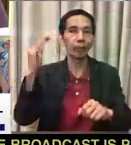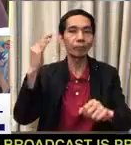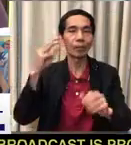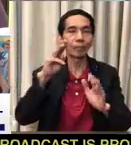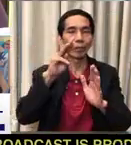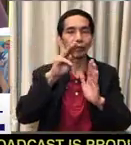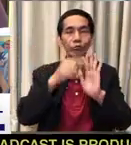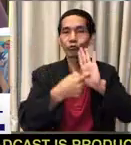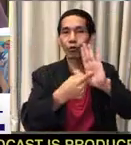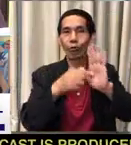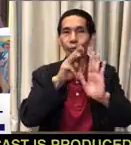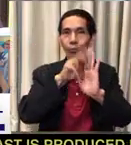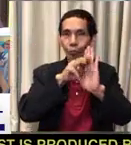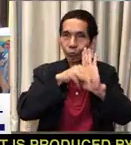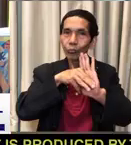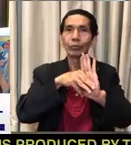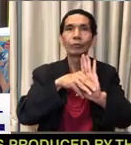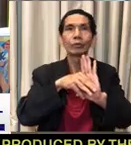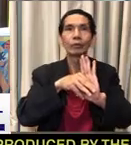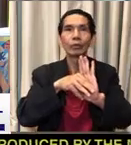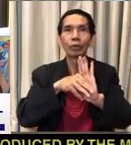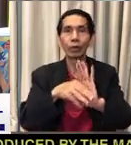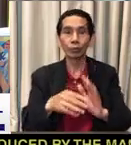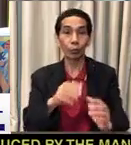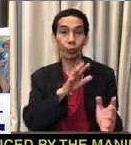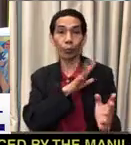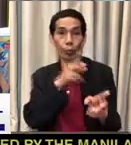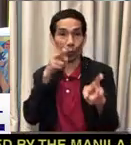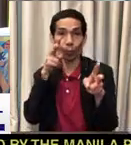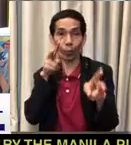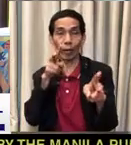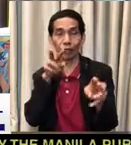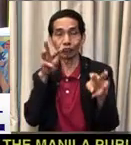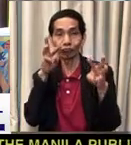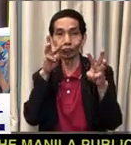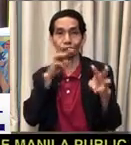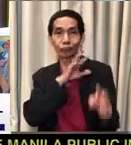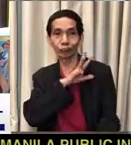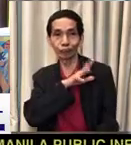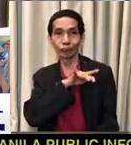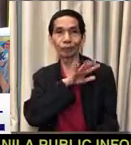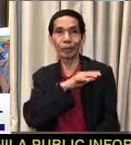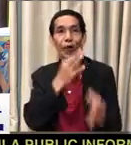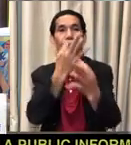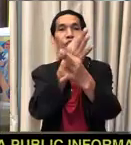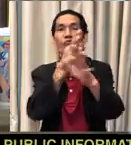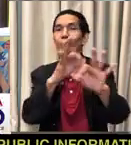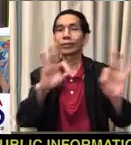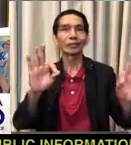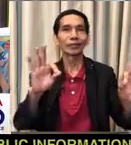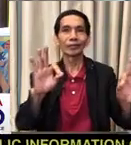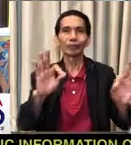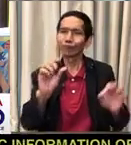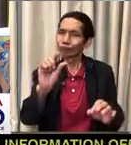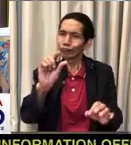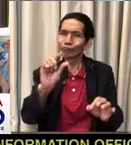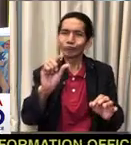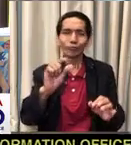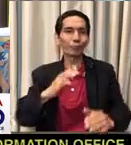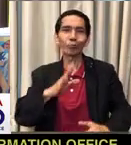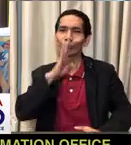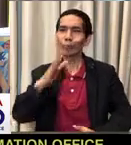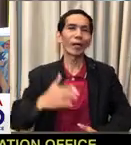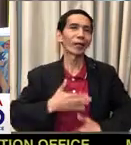show. Oh, ayan. Kaya doon niyo abangan yung libreng konting